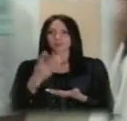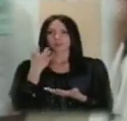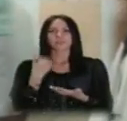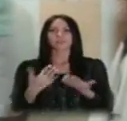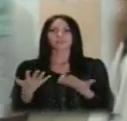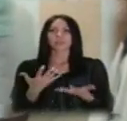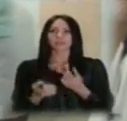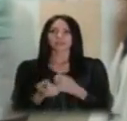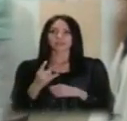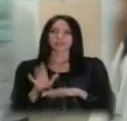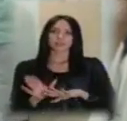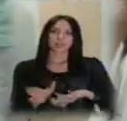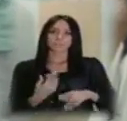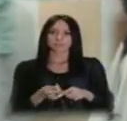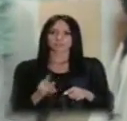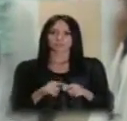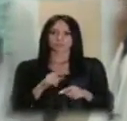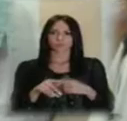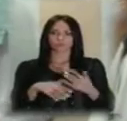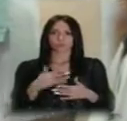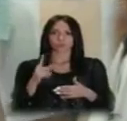після оцієї генерації, тобто